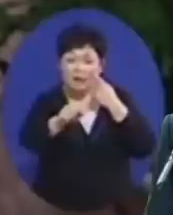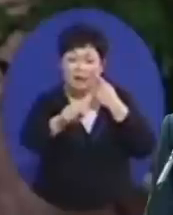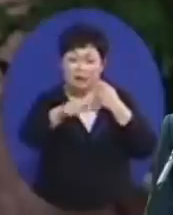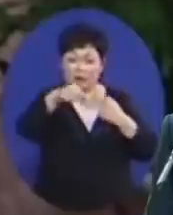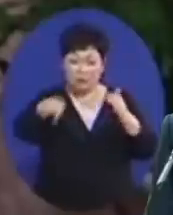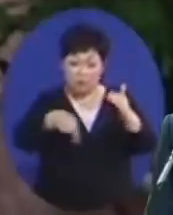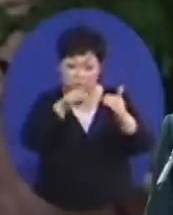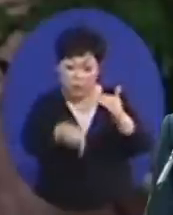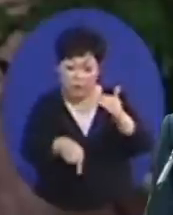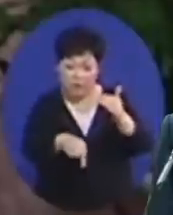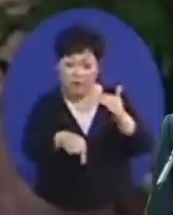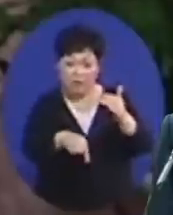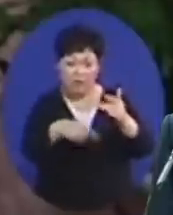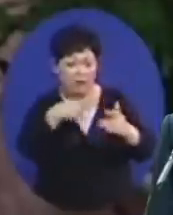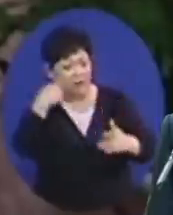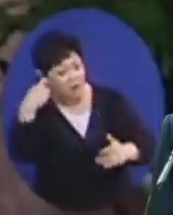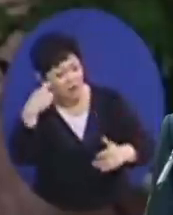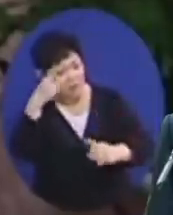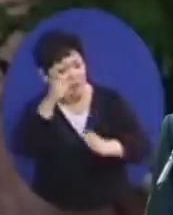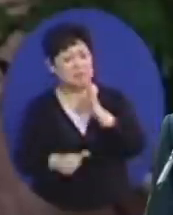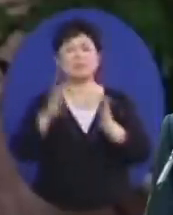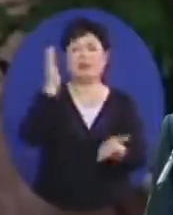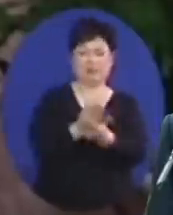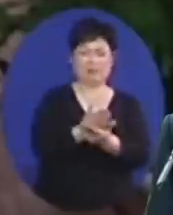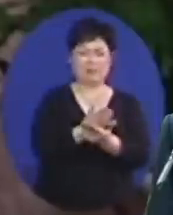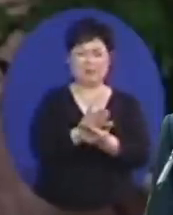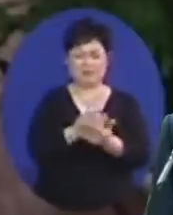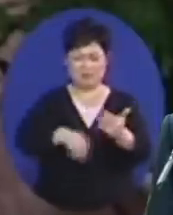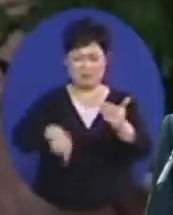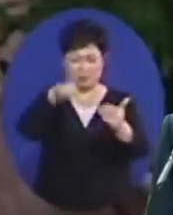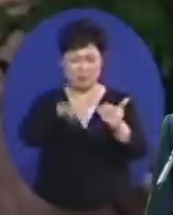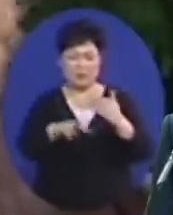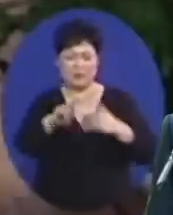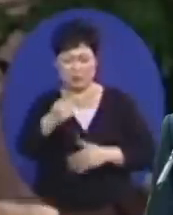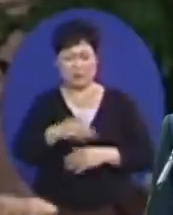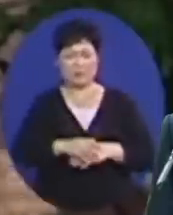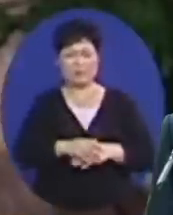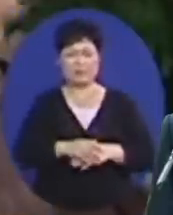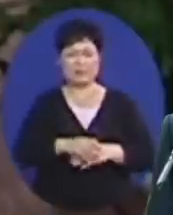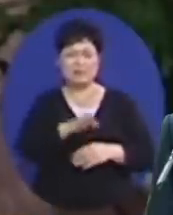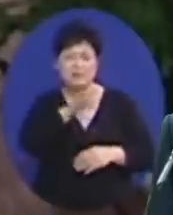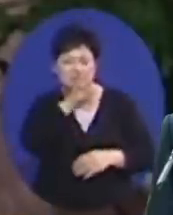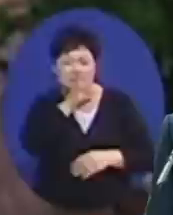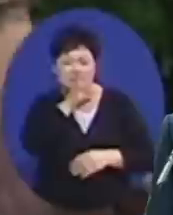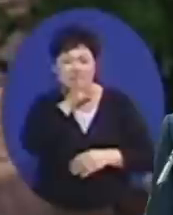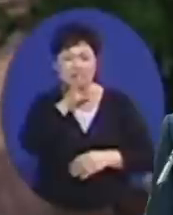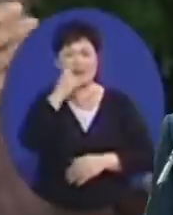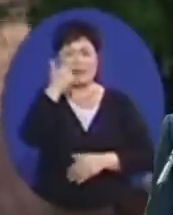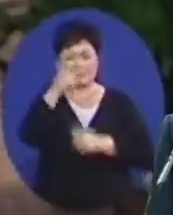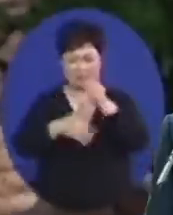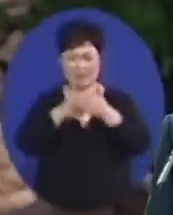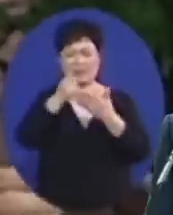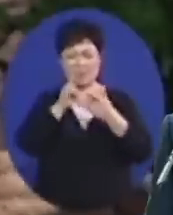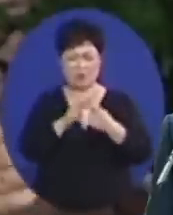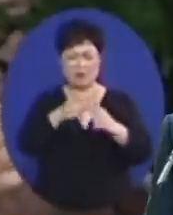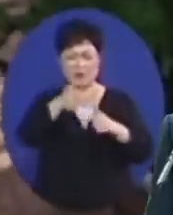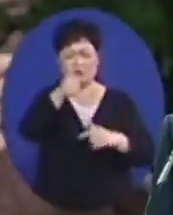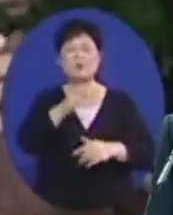속에 현혹되지 마십시오. 그 속에서도 실상 아버지 하나님과